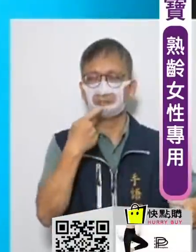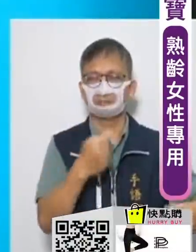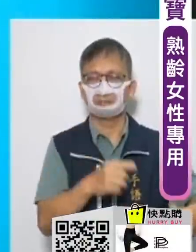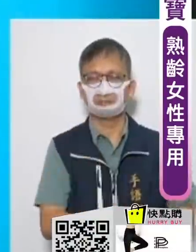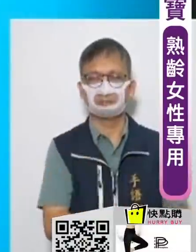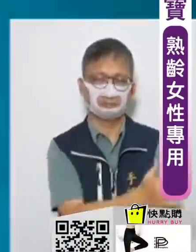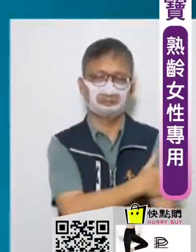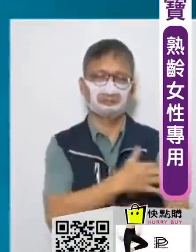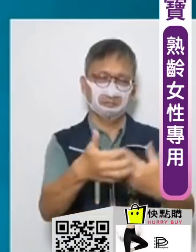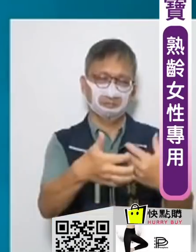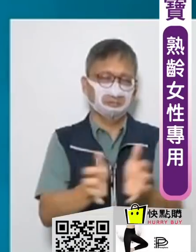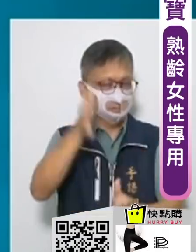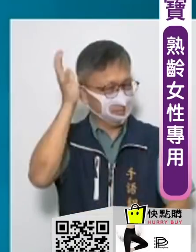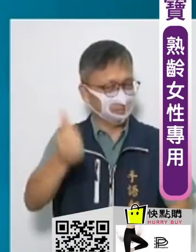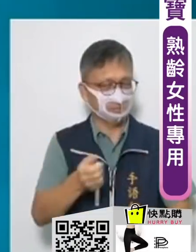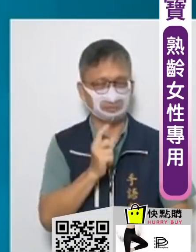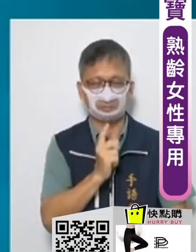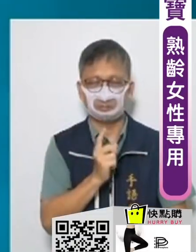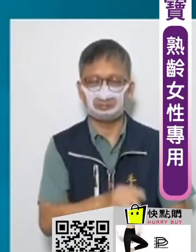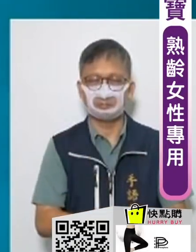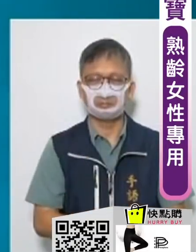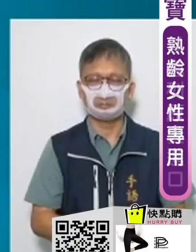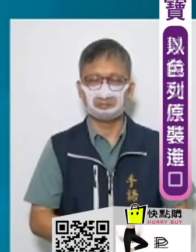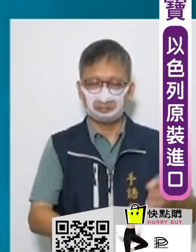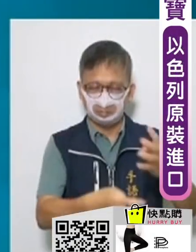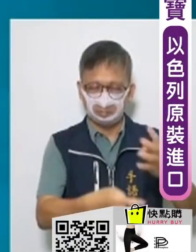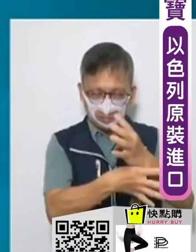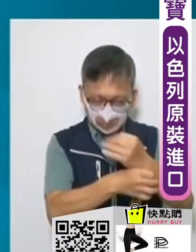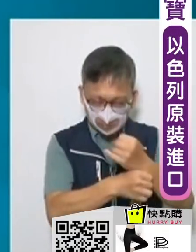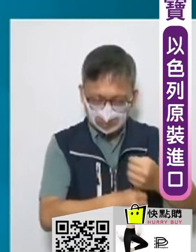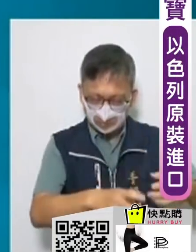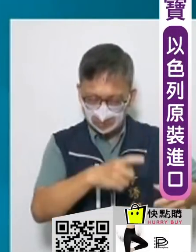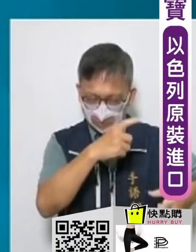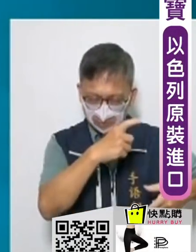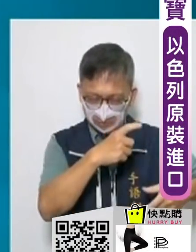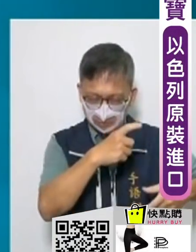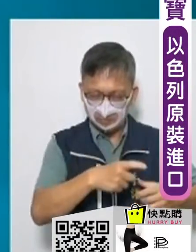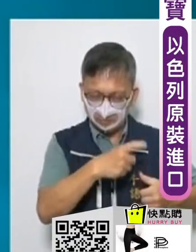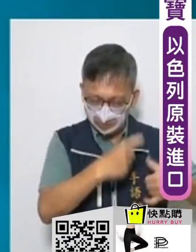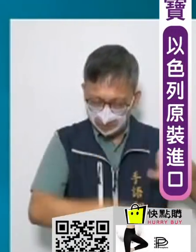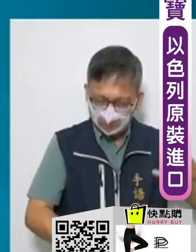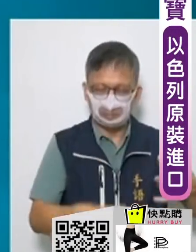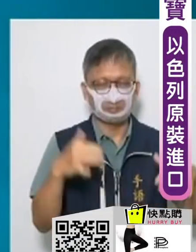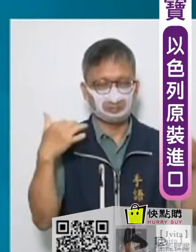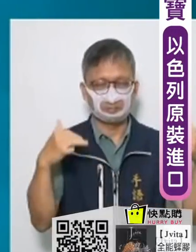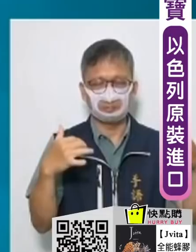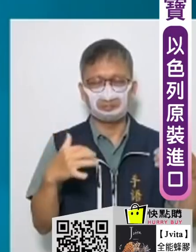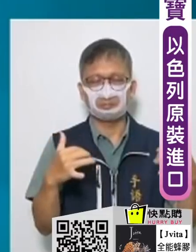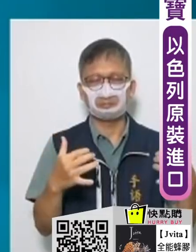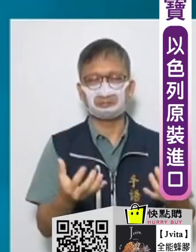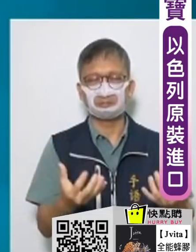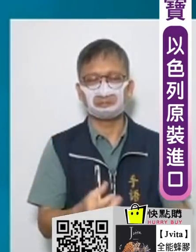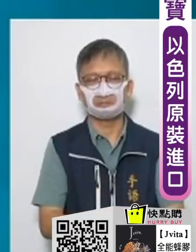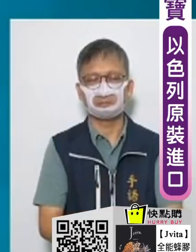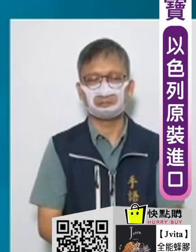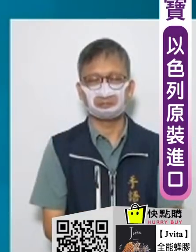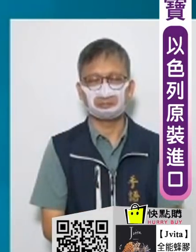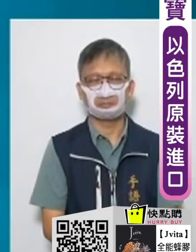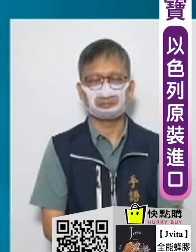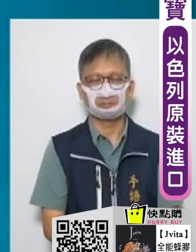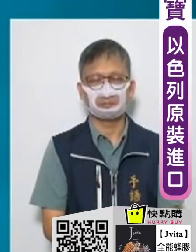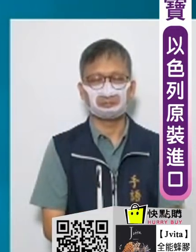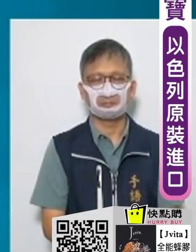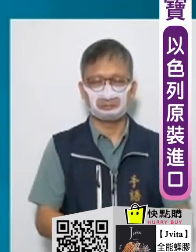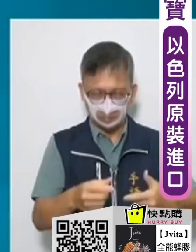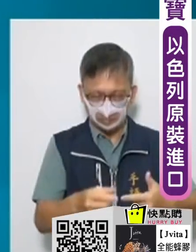陈时中部长所讲的还没有领取案号的那个员工哈，所以这是第6位员